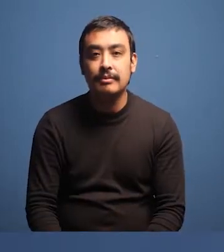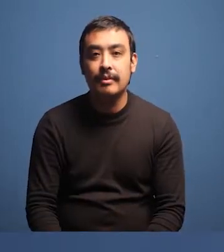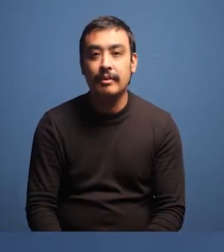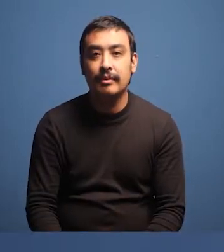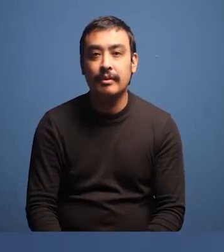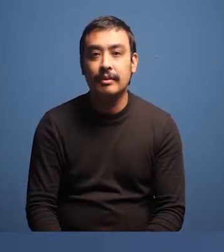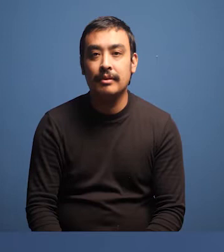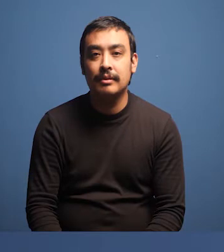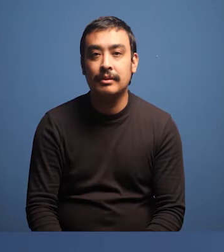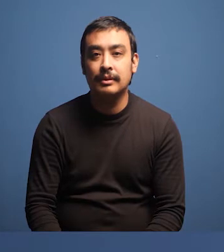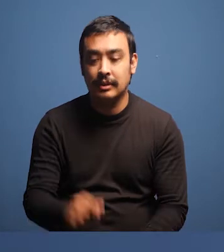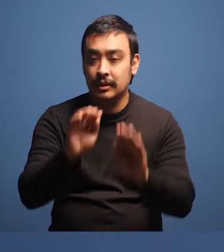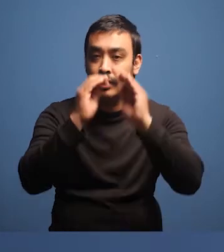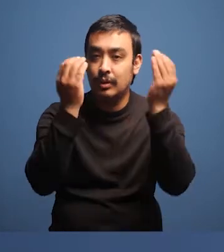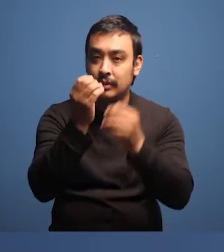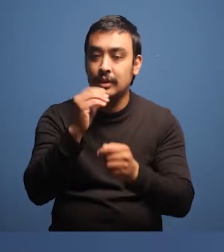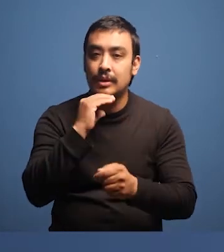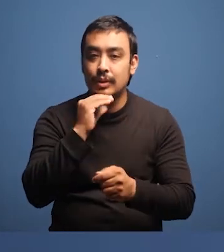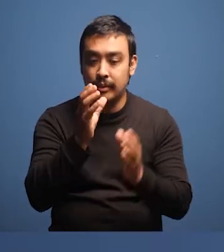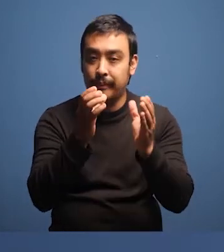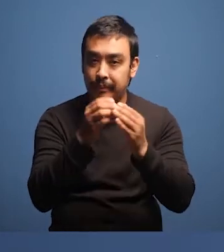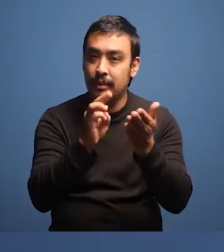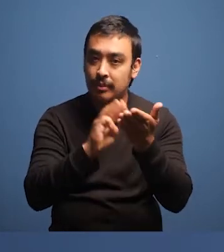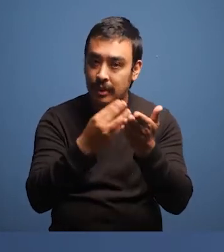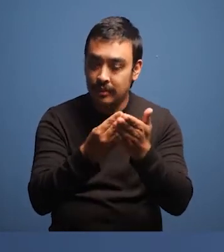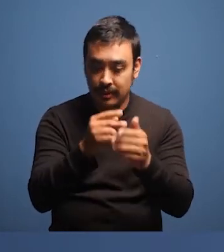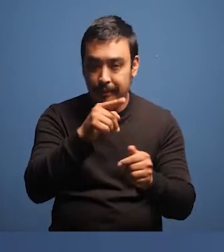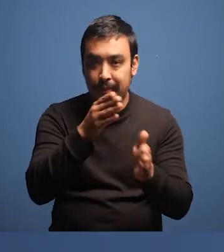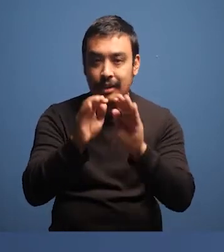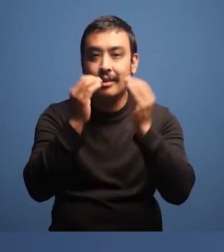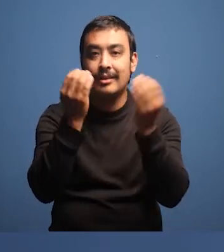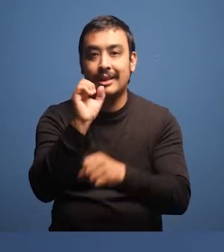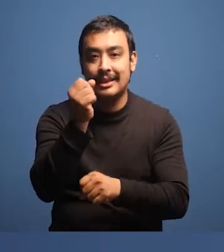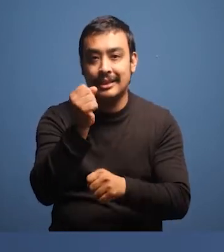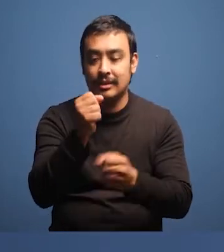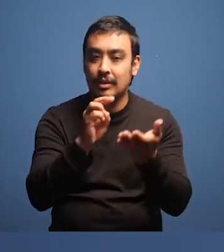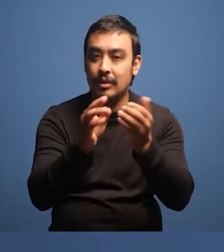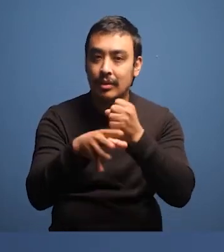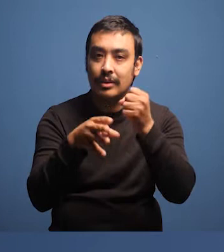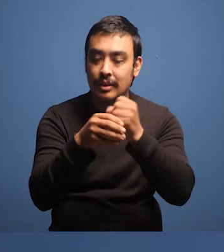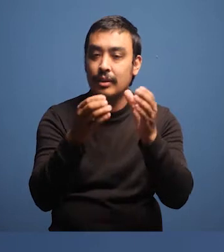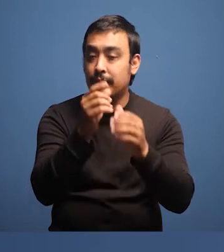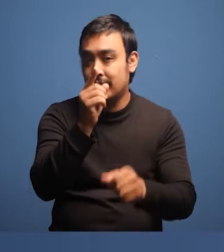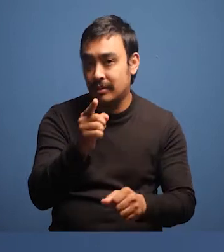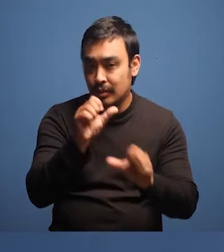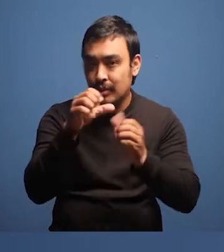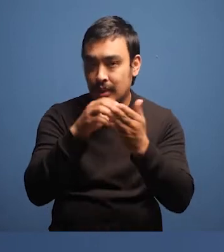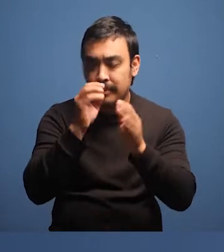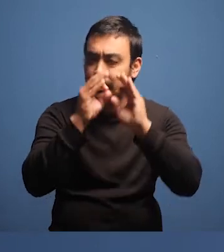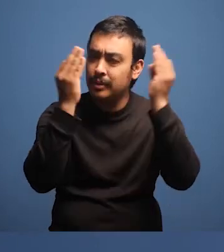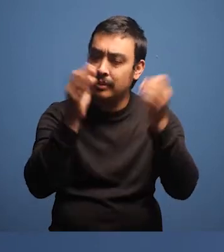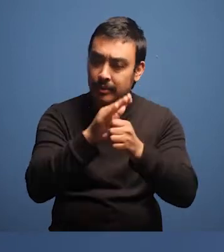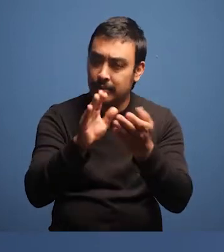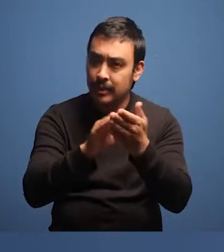सो ग्लोबल यङ इन्फ्लुएन्सर ग्रुप भनेको चाहिँ एउटा प्लान इन्टरनेसनलको फ्ल्यागसिप अन्तर्गतको एउटा ग्रुप हो, जहाँ चाहिँ